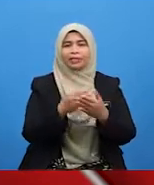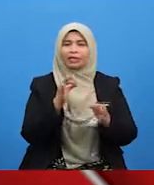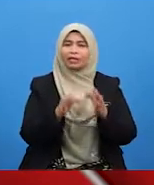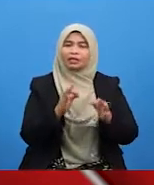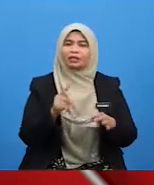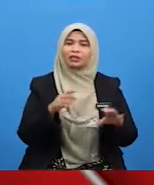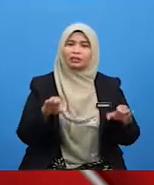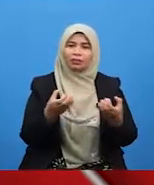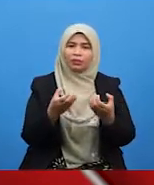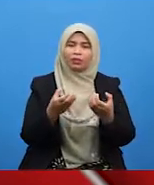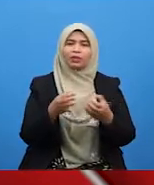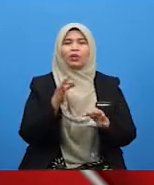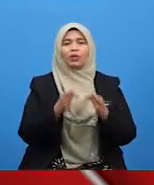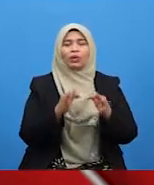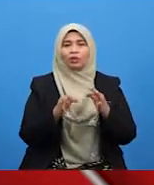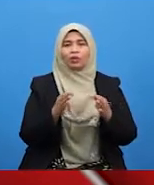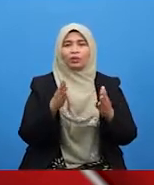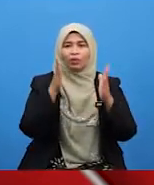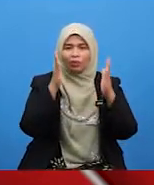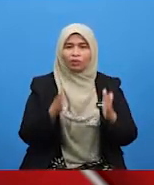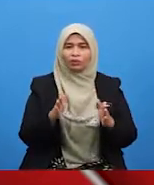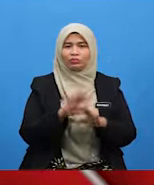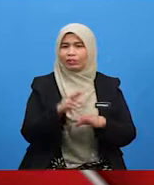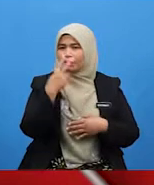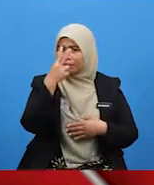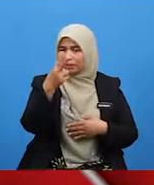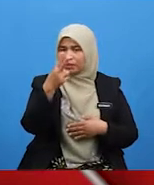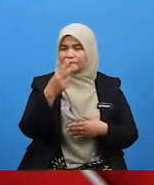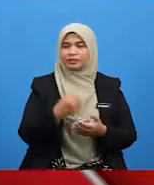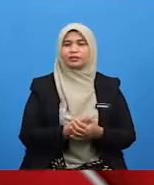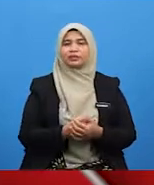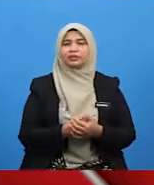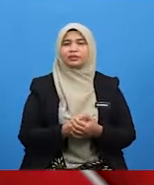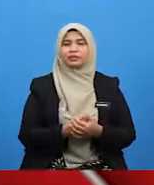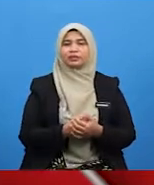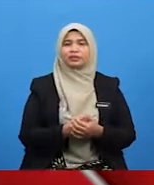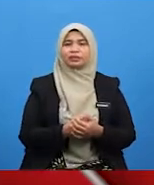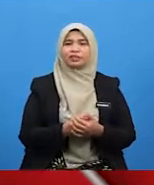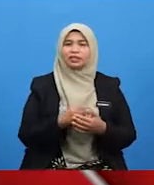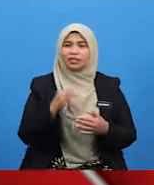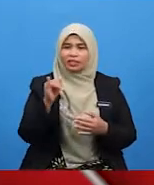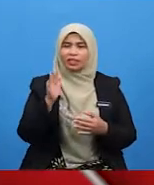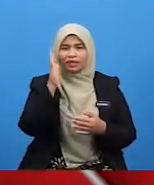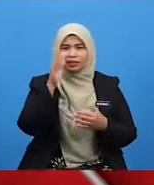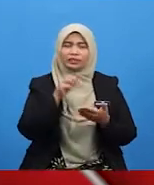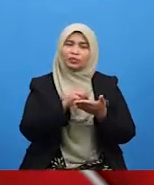lakukan, walaupun orang tidak nampak, ianya akan